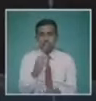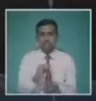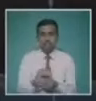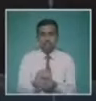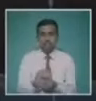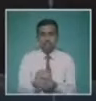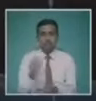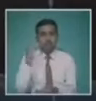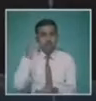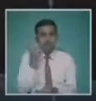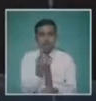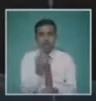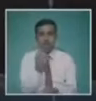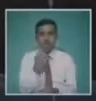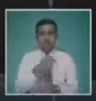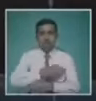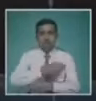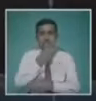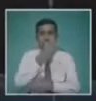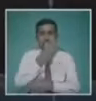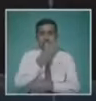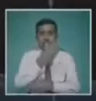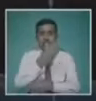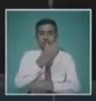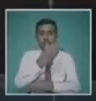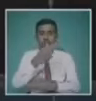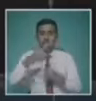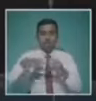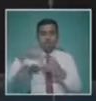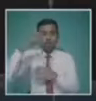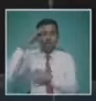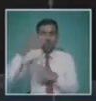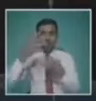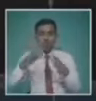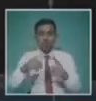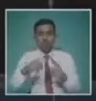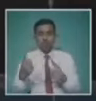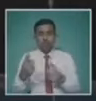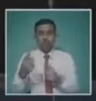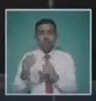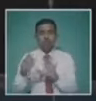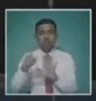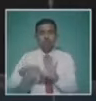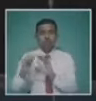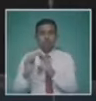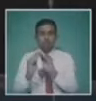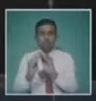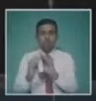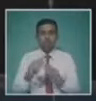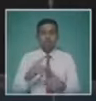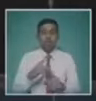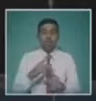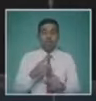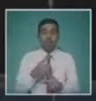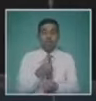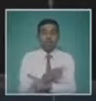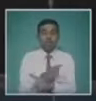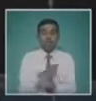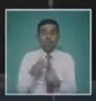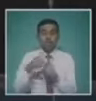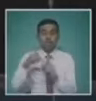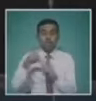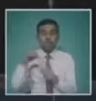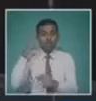දැන් එතුමිය කිව්වා ජාතික අධ්‍යාපන ආයතනය විශ්වවිද්‍යාලයක් කරලා අනිත් ඒවා පීඨ කරන්න. හැබැයි ගුරු අධ්‍යාපනඥ සේවය මත ඊට වඩා